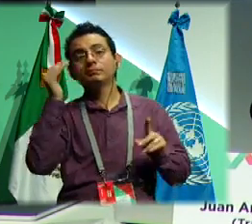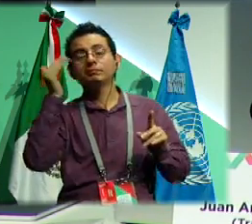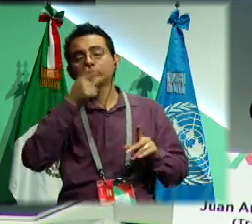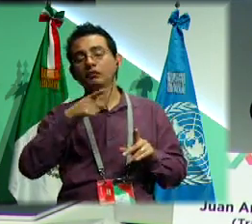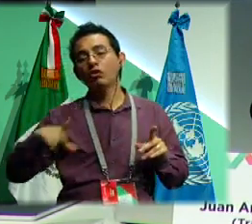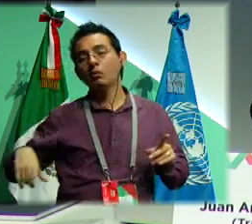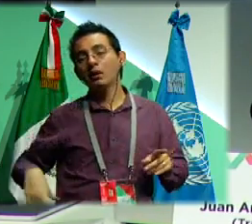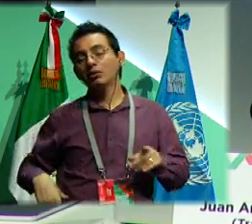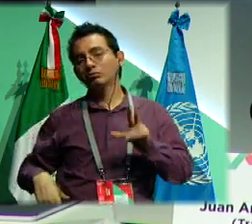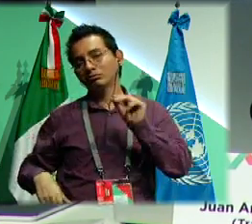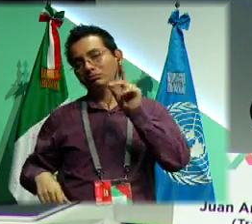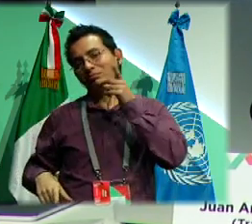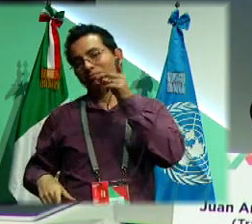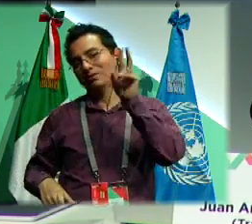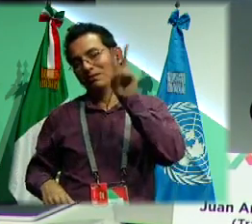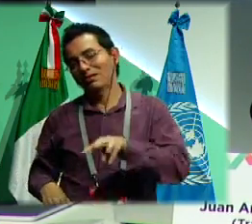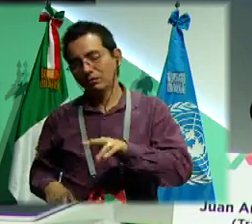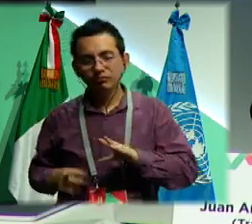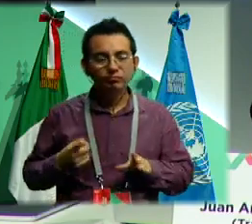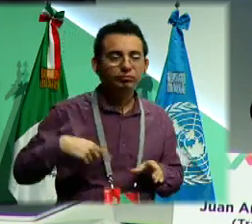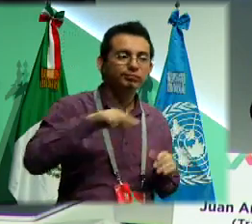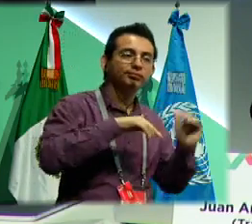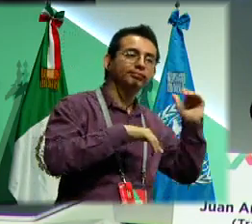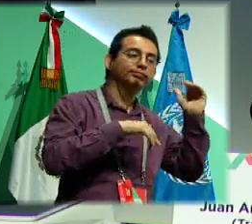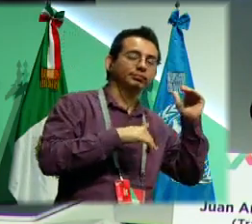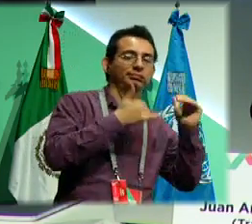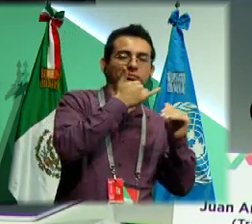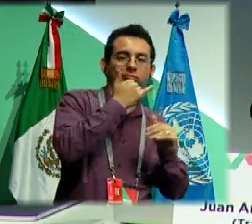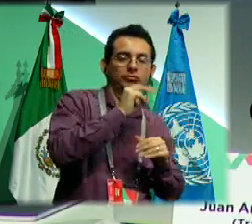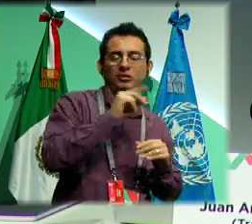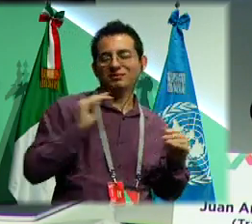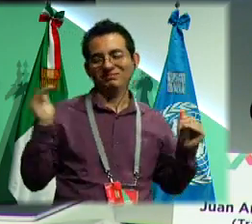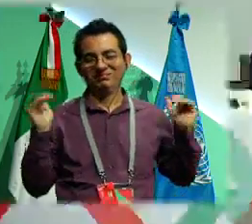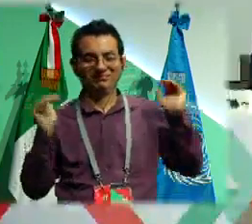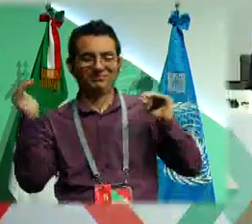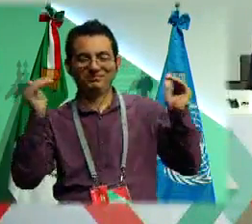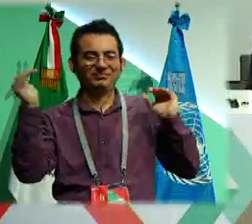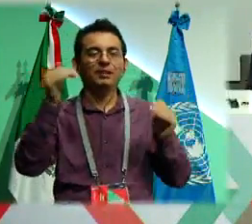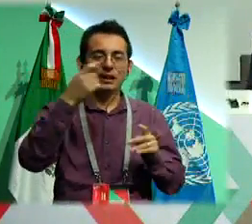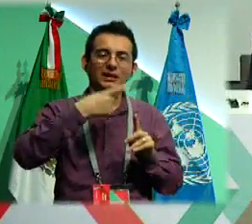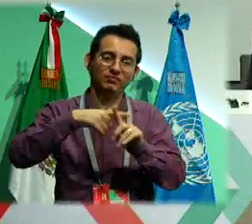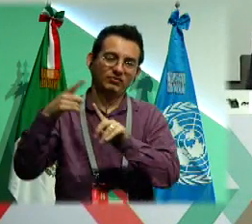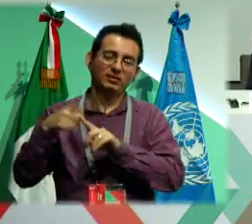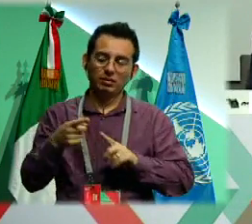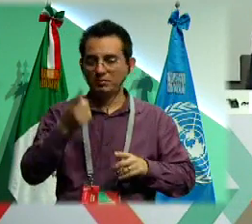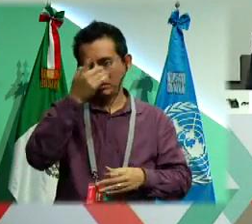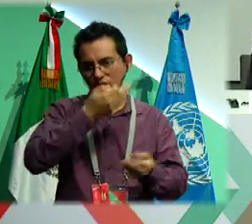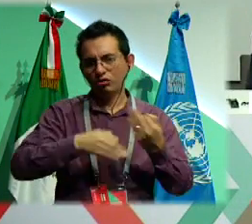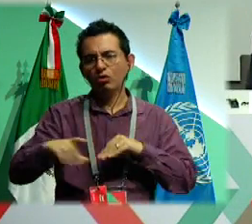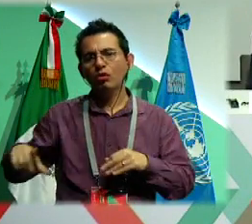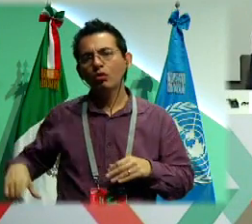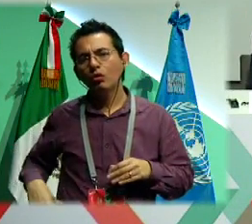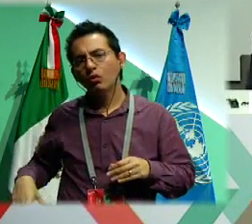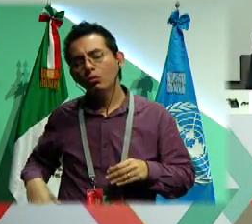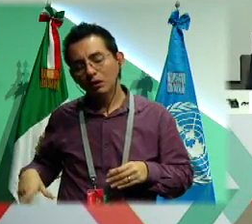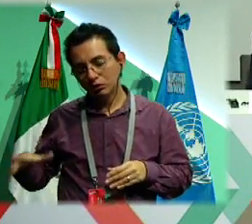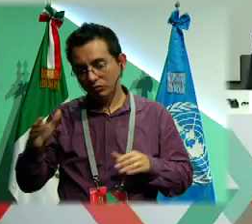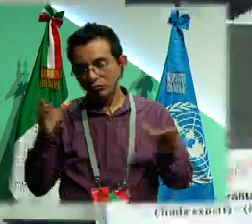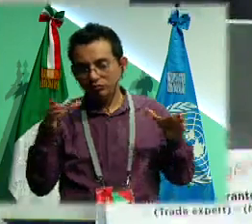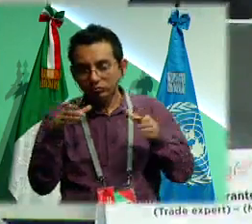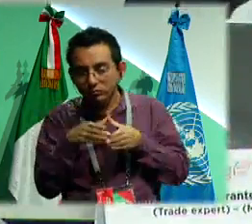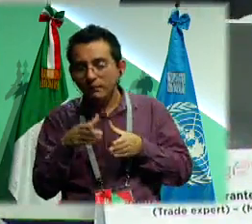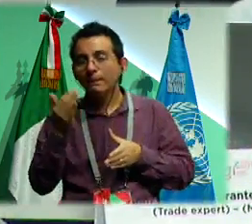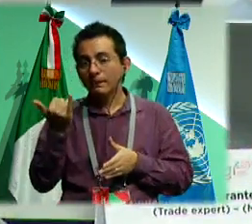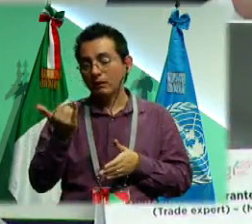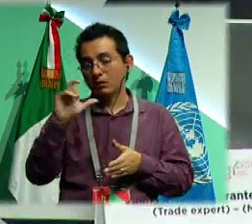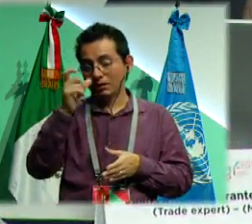entrer dans la négociation et dire non, ça n'est pas vrai, cela peut compromettre la position du gouvernement. Mais il y a également la question